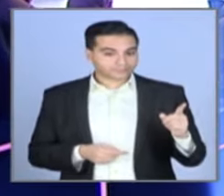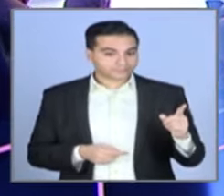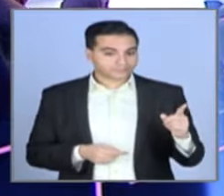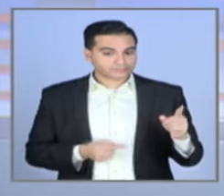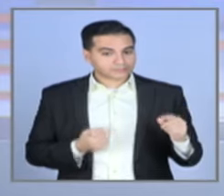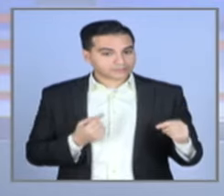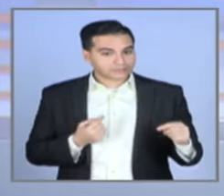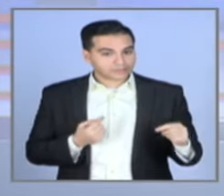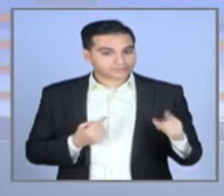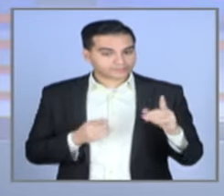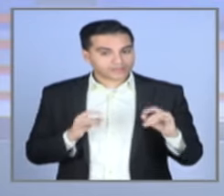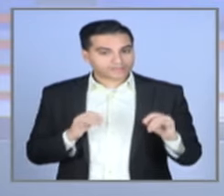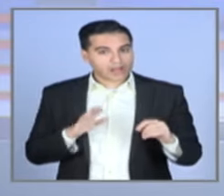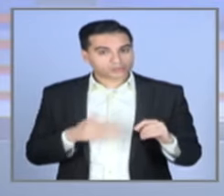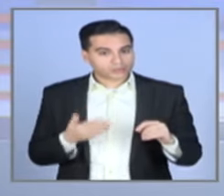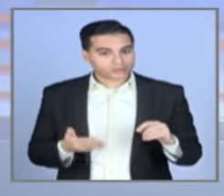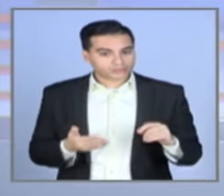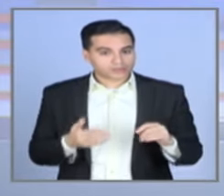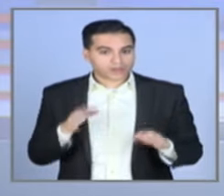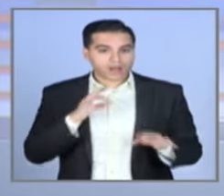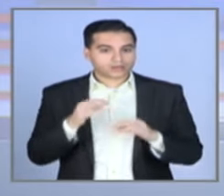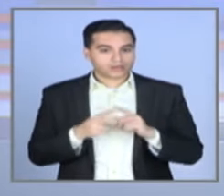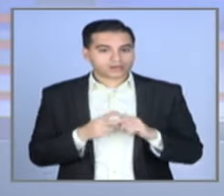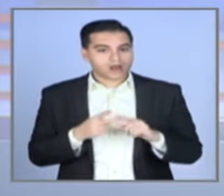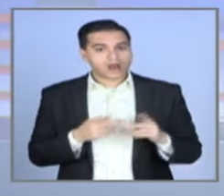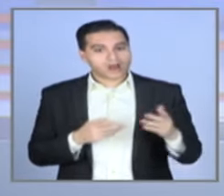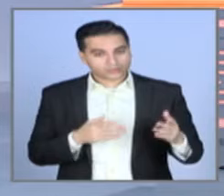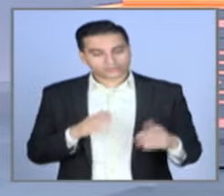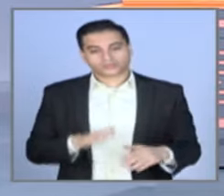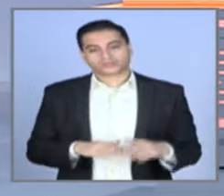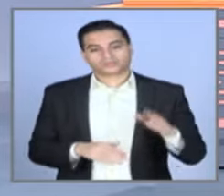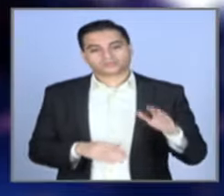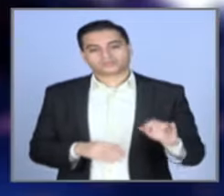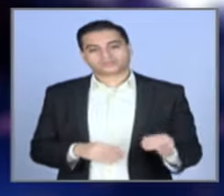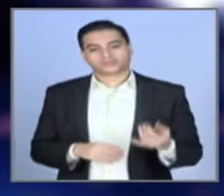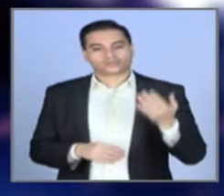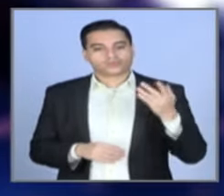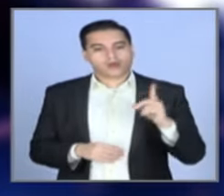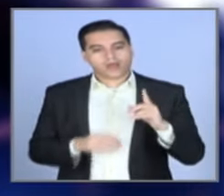ثانية واحدة، 50-50، هيجيلكوا اختيارين، دوس على البازر.